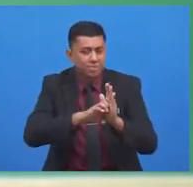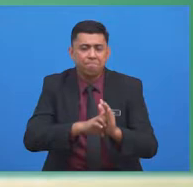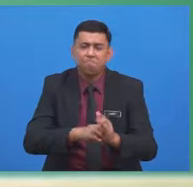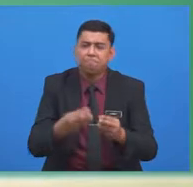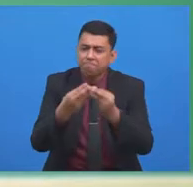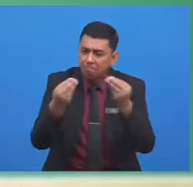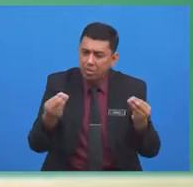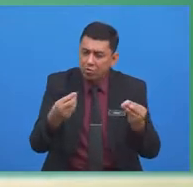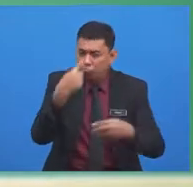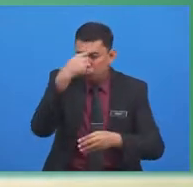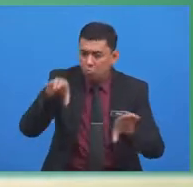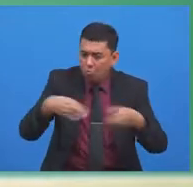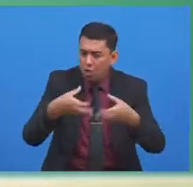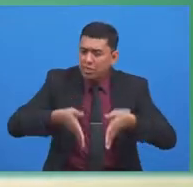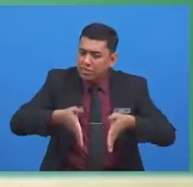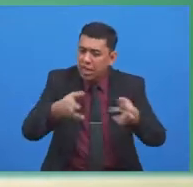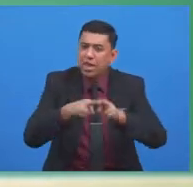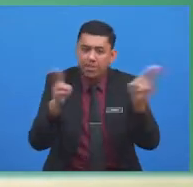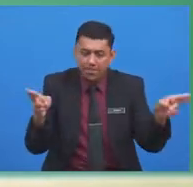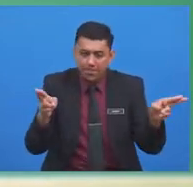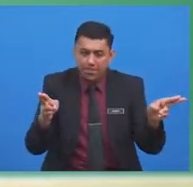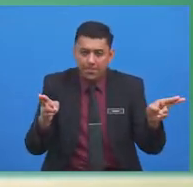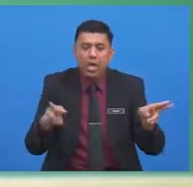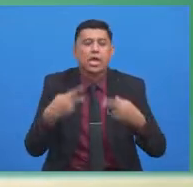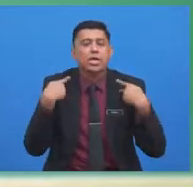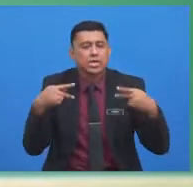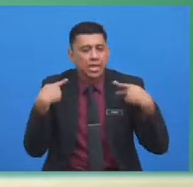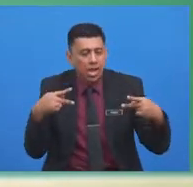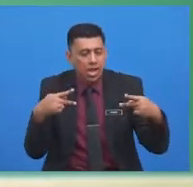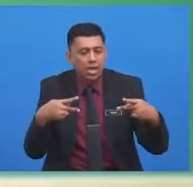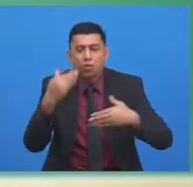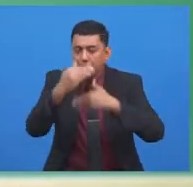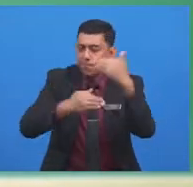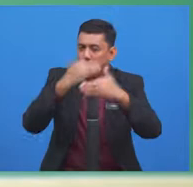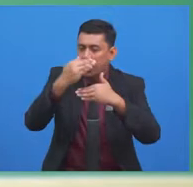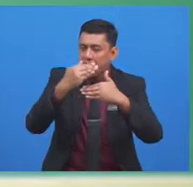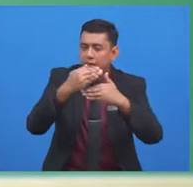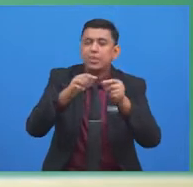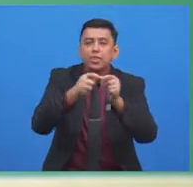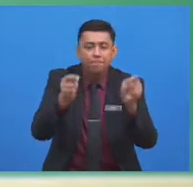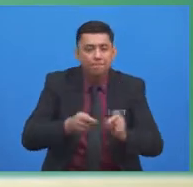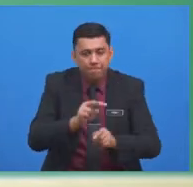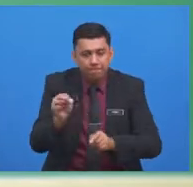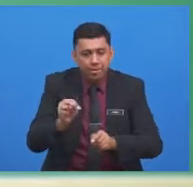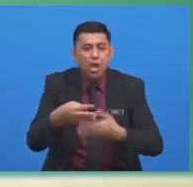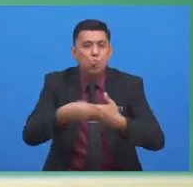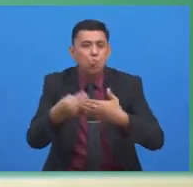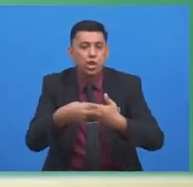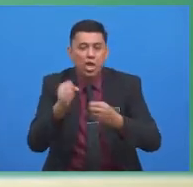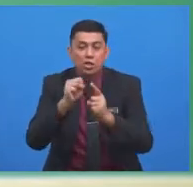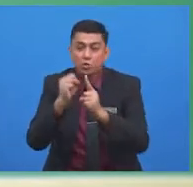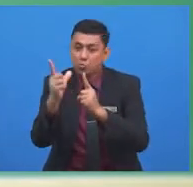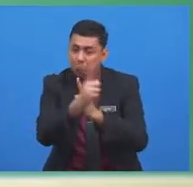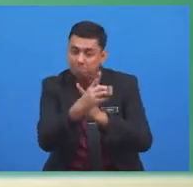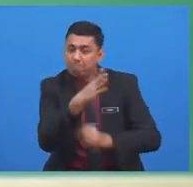lebuh raya, bangunan premis perniagaan, pembinaan pertempatan, kemudahan sosial